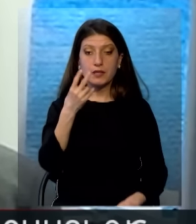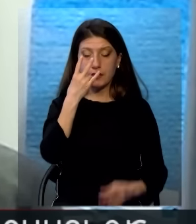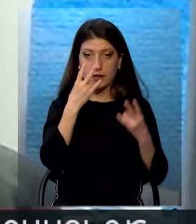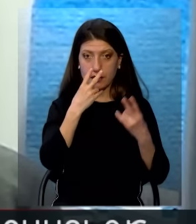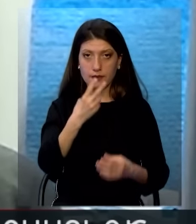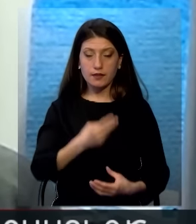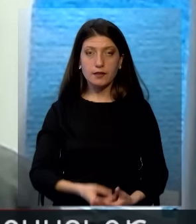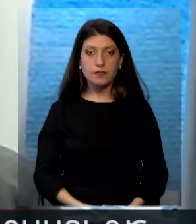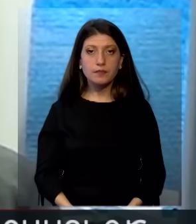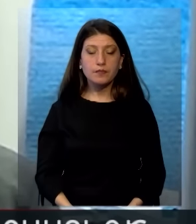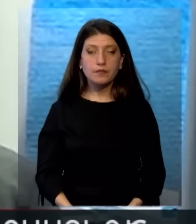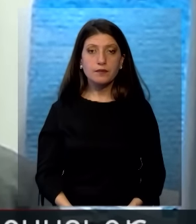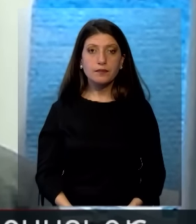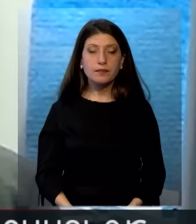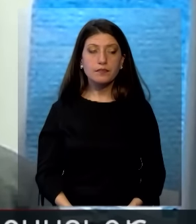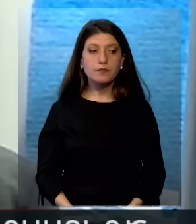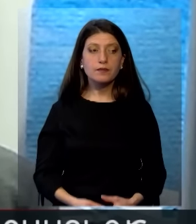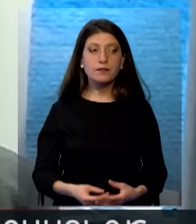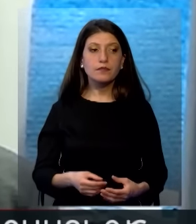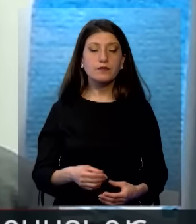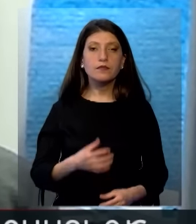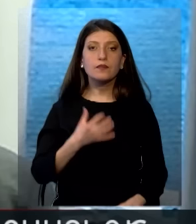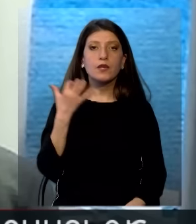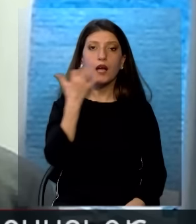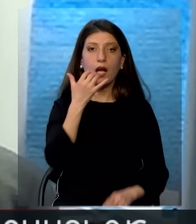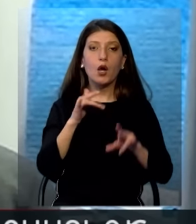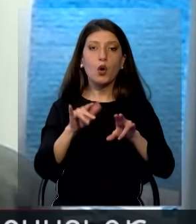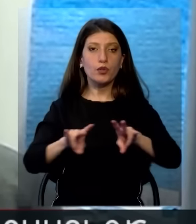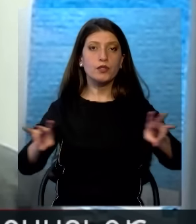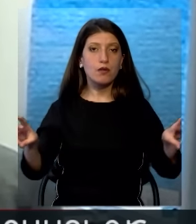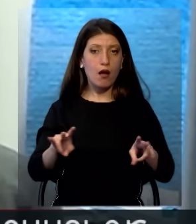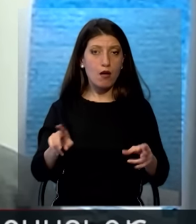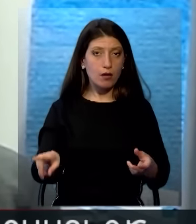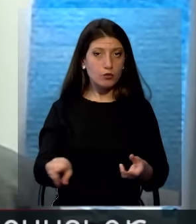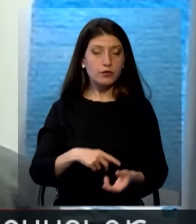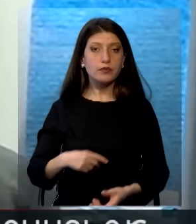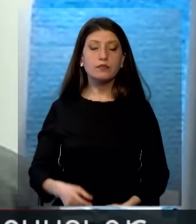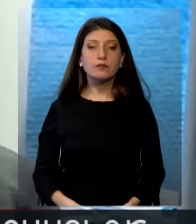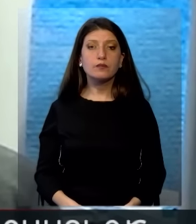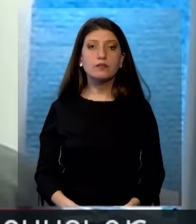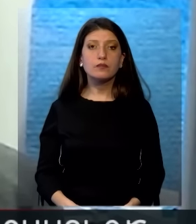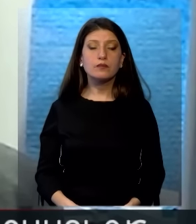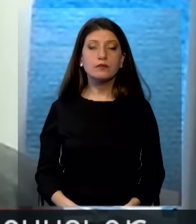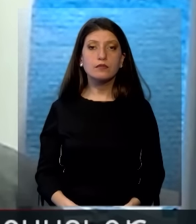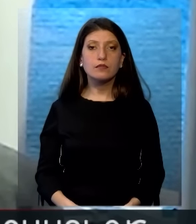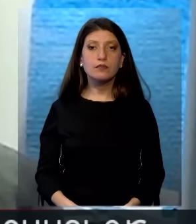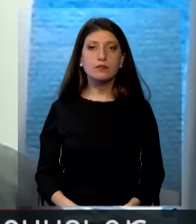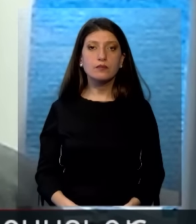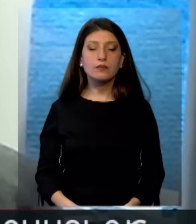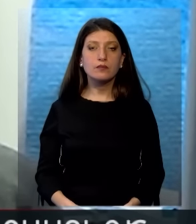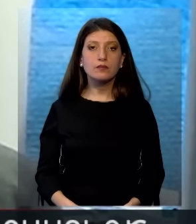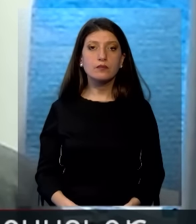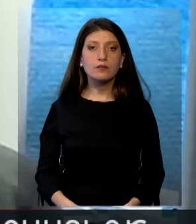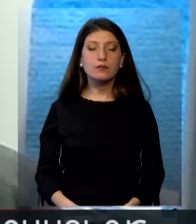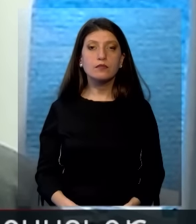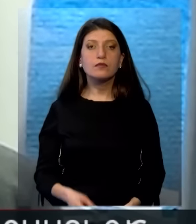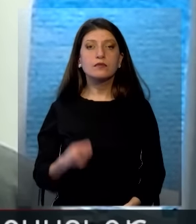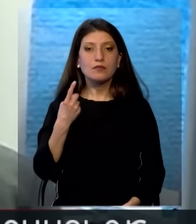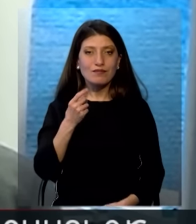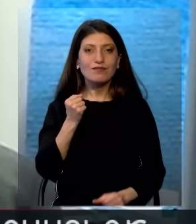դեպս ցանկալի է, որ ման ավանդարդակին գործնախարարության մագարտակի վրա, ատ մեկը լա